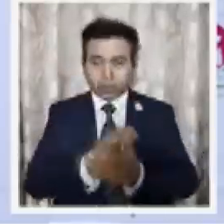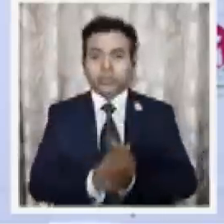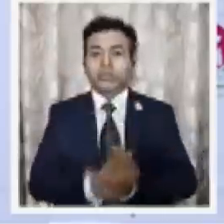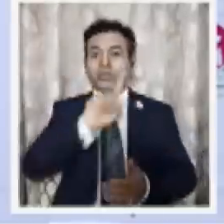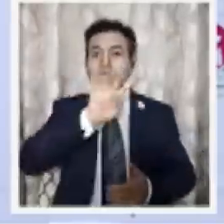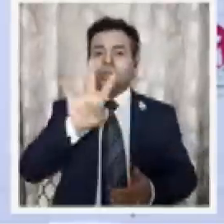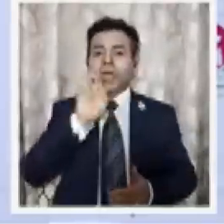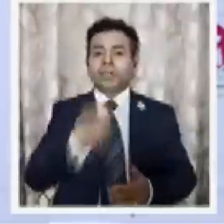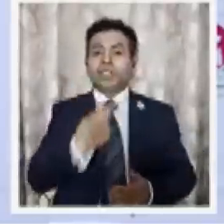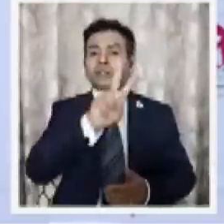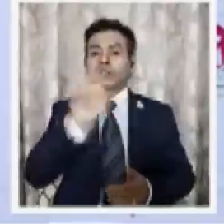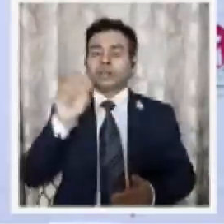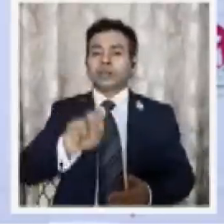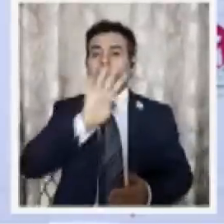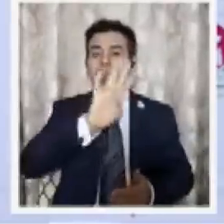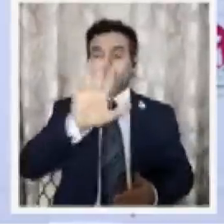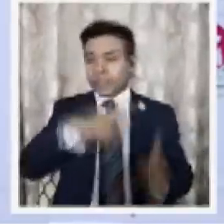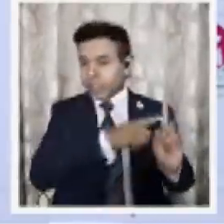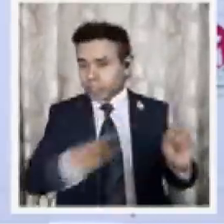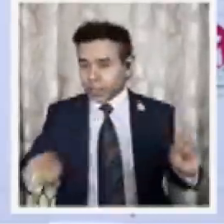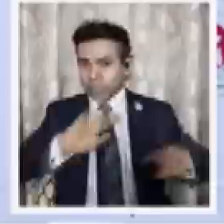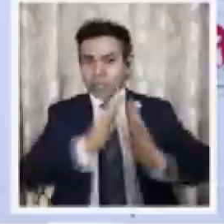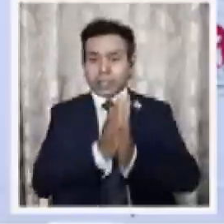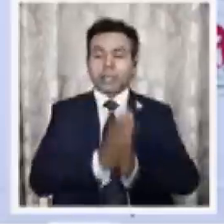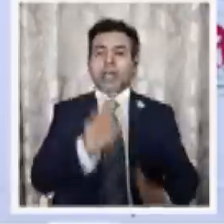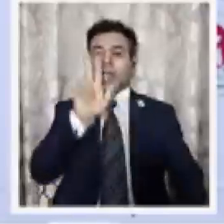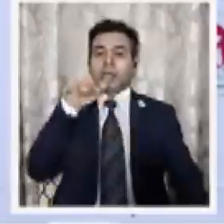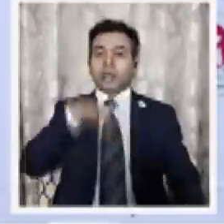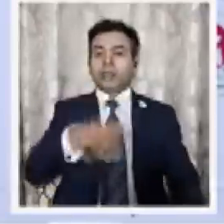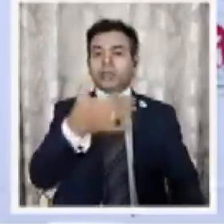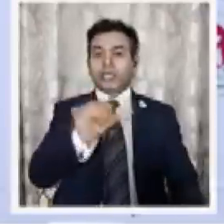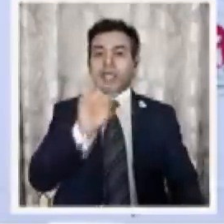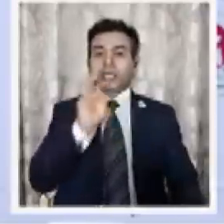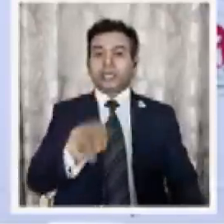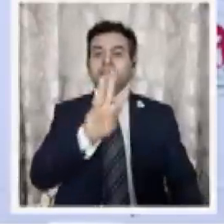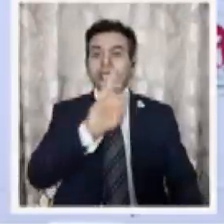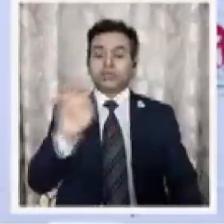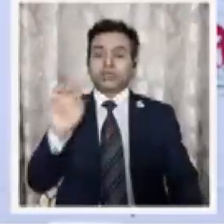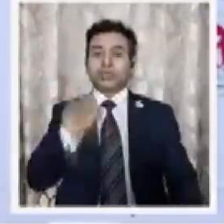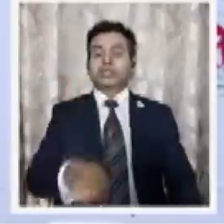এবং 24 ঘন্টা পরীক্ষা হয়েছে 14,245টি নমুনা। এ পর্যন্ত নমুনা পরীক্ষা হয়েছে